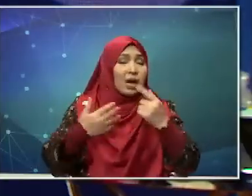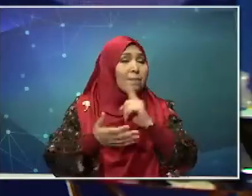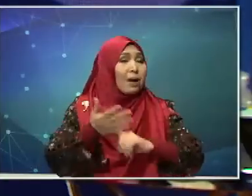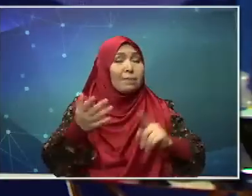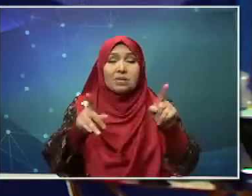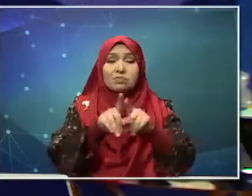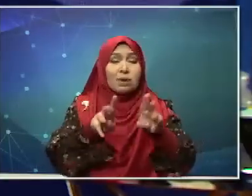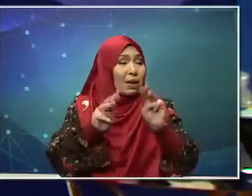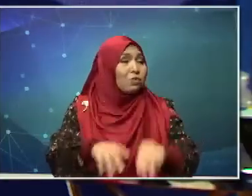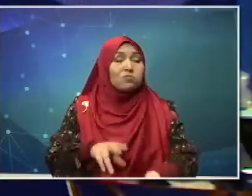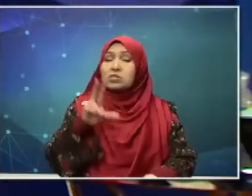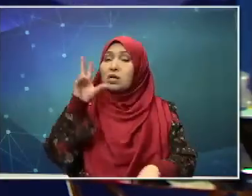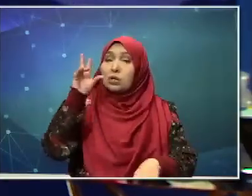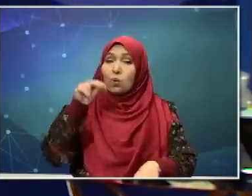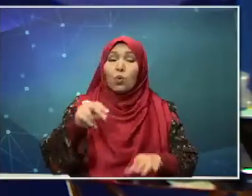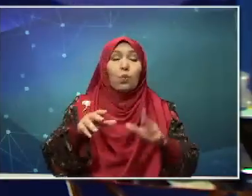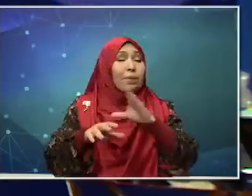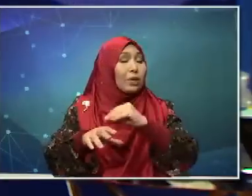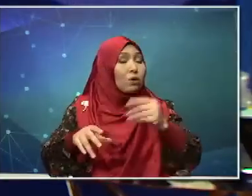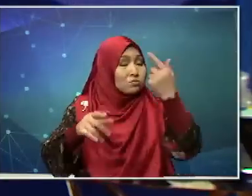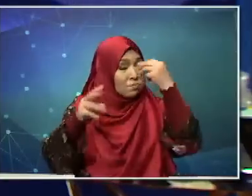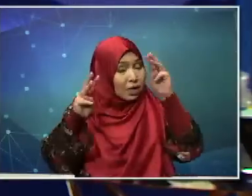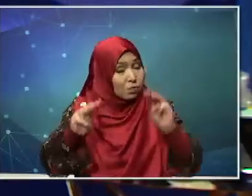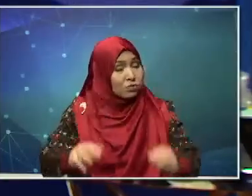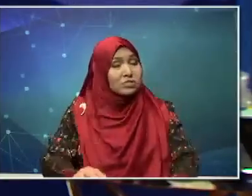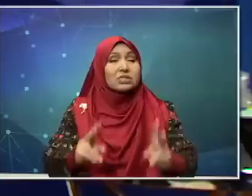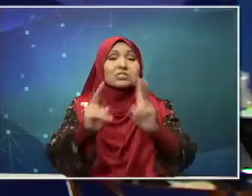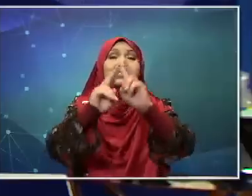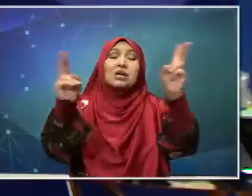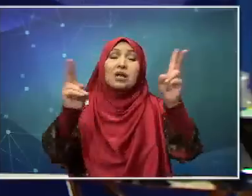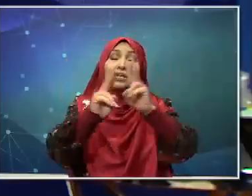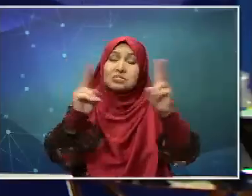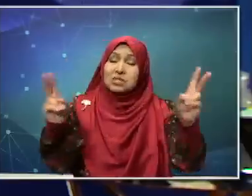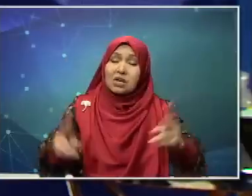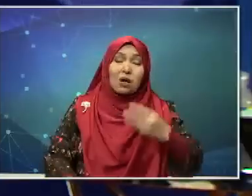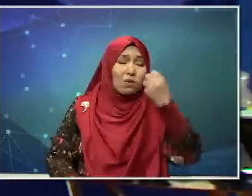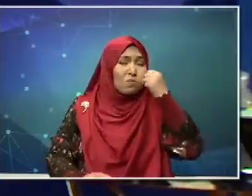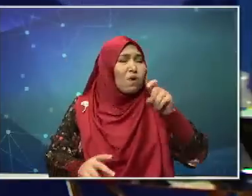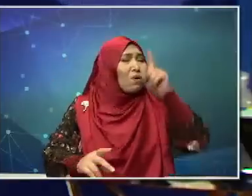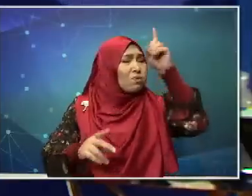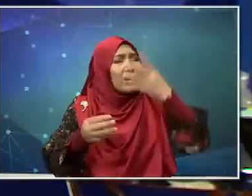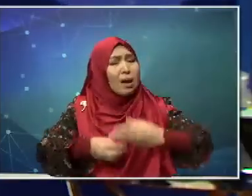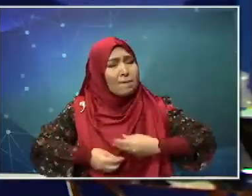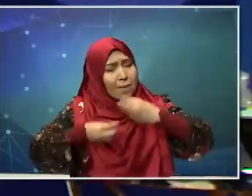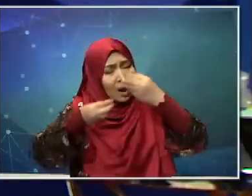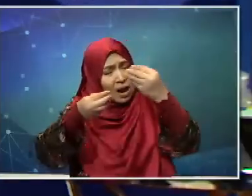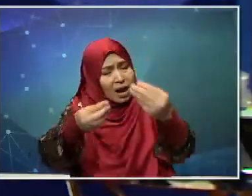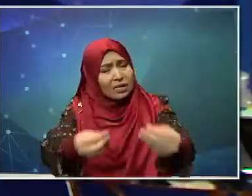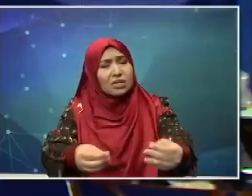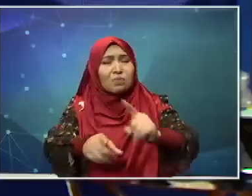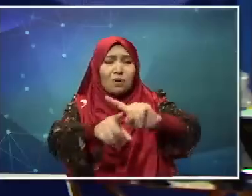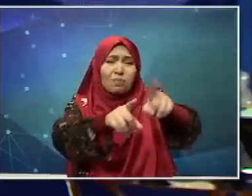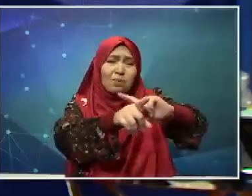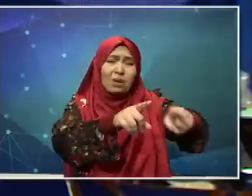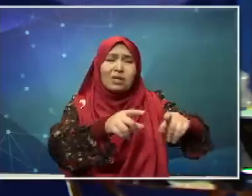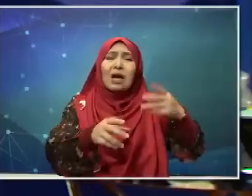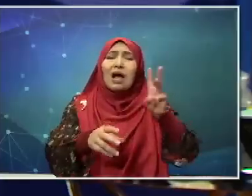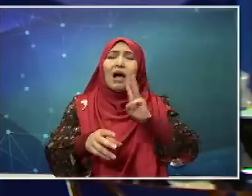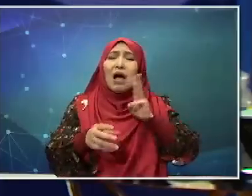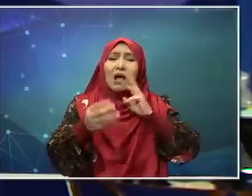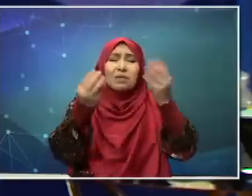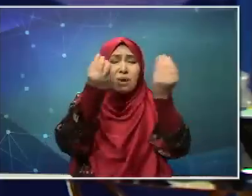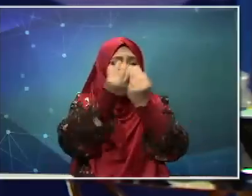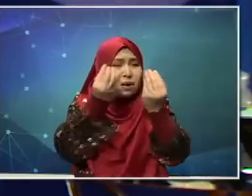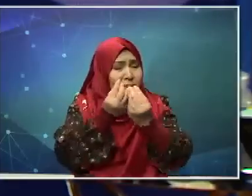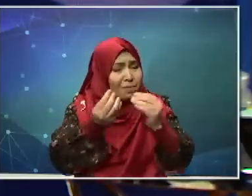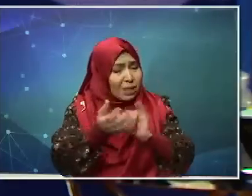mubin sesungguhnya manusia ini adalah amat amat kufur Allah bagi macam-macam naik kendaraan dengan air yang berkadar aishangju